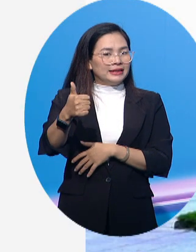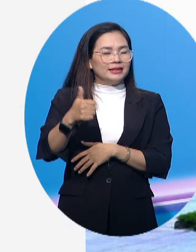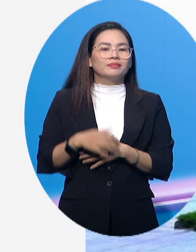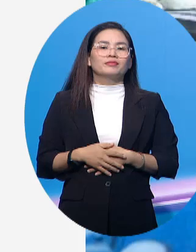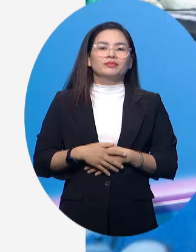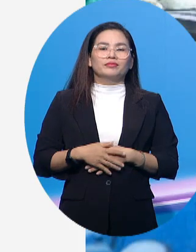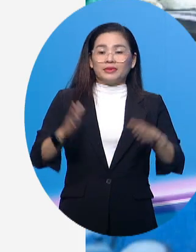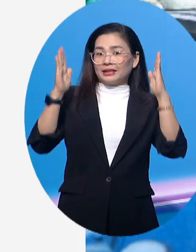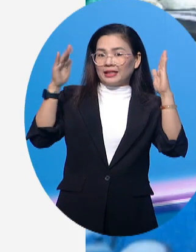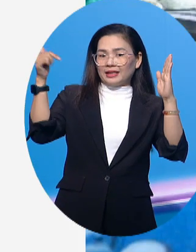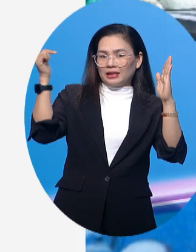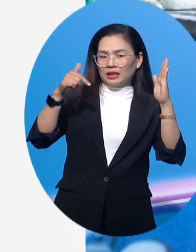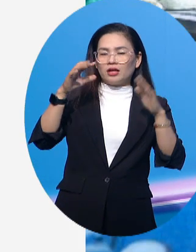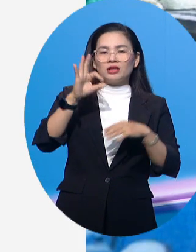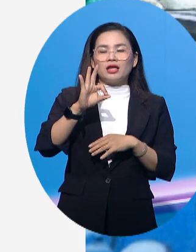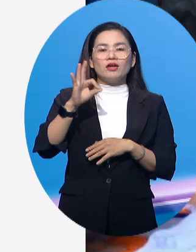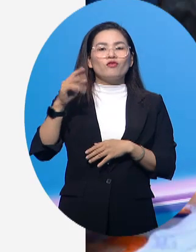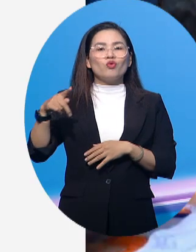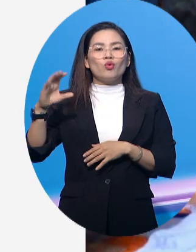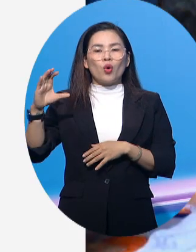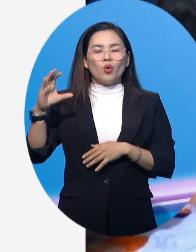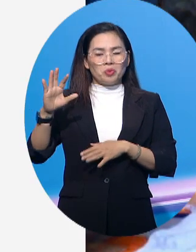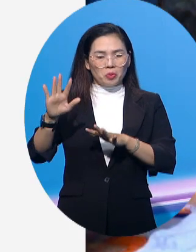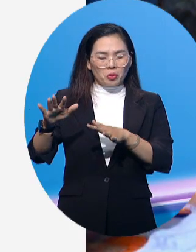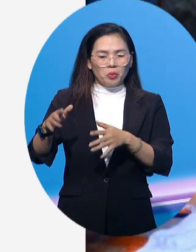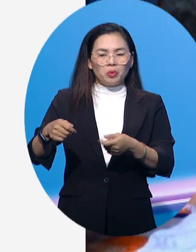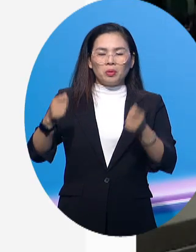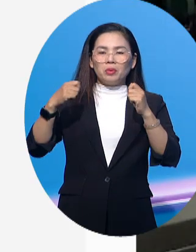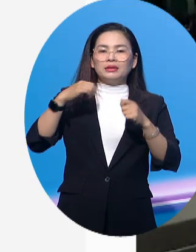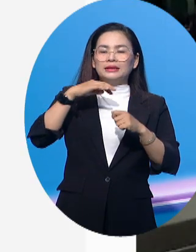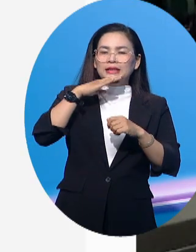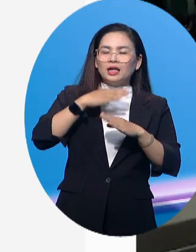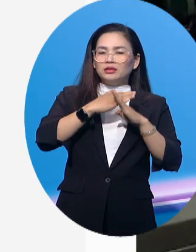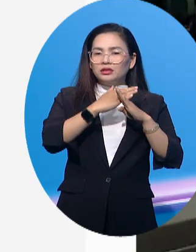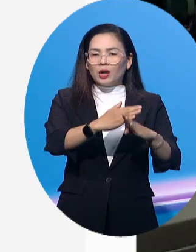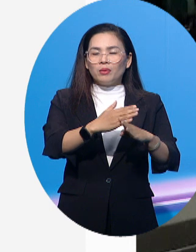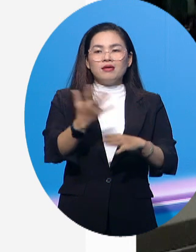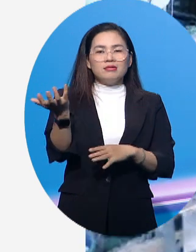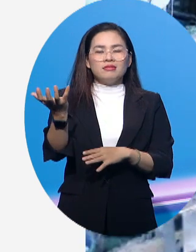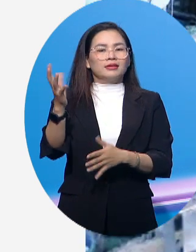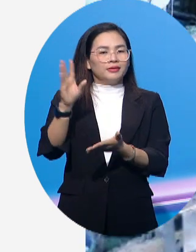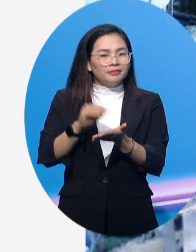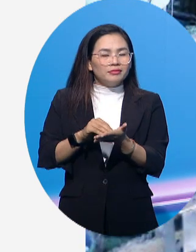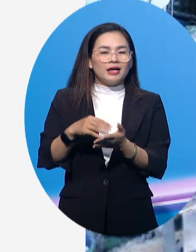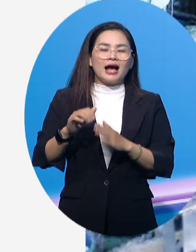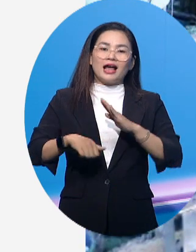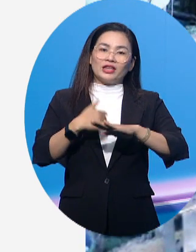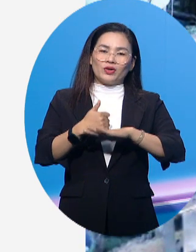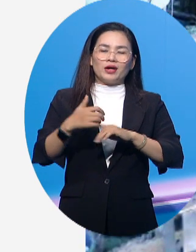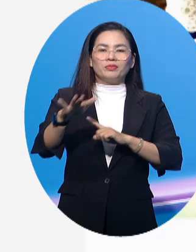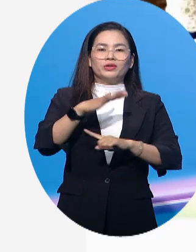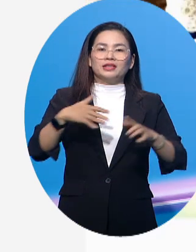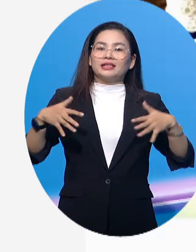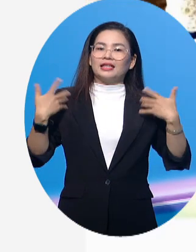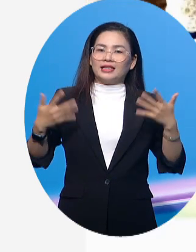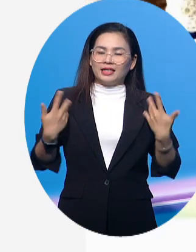đó, Thifuco đã tạo ra được những sản phẩm có khả năng kháng khuẩn, thấm hút tốt, đặc biệt rất an toàn cho người sử dụng, thân thiện với môi